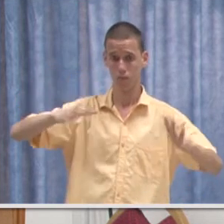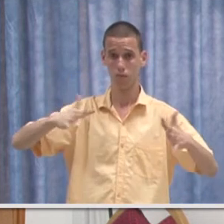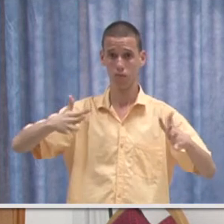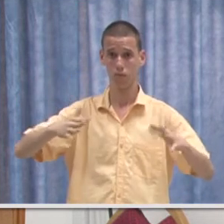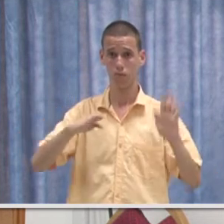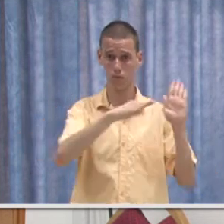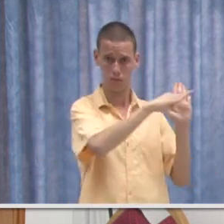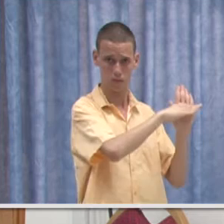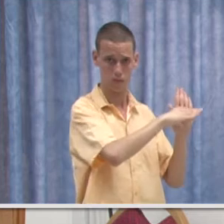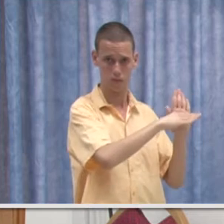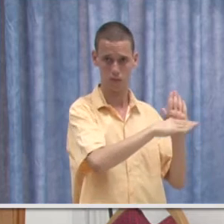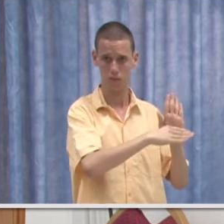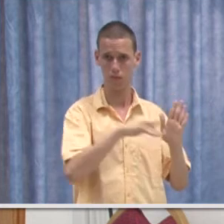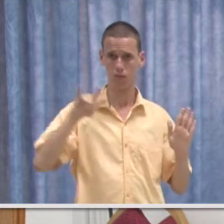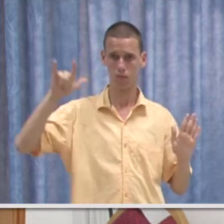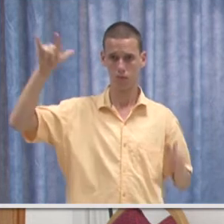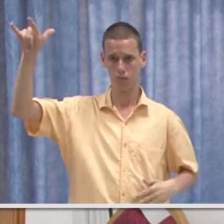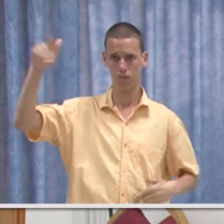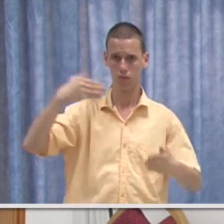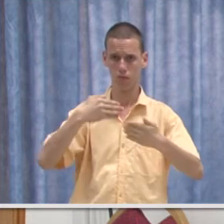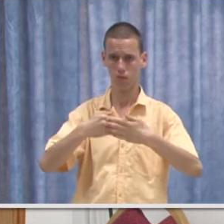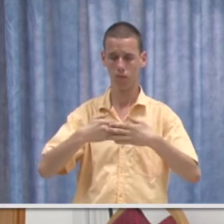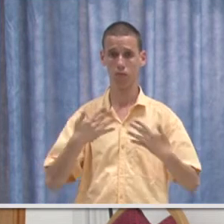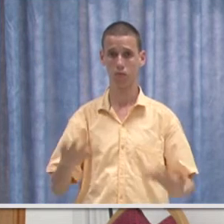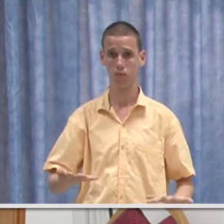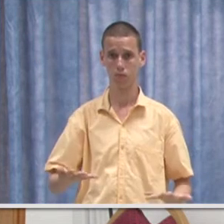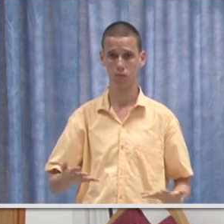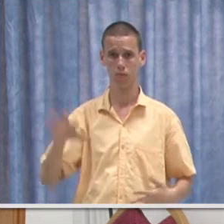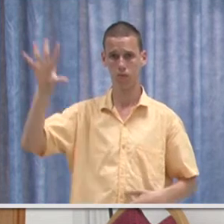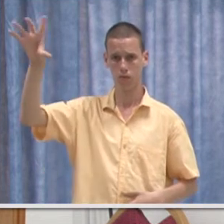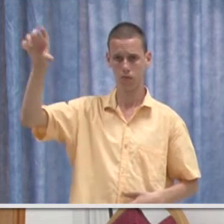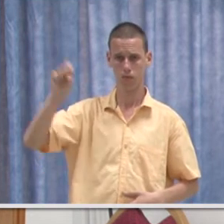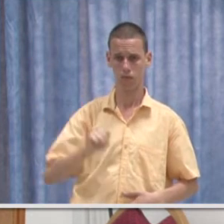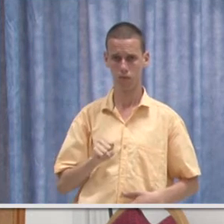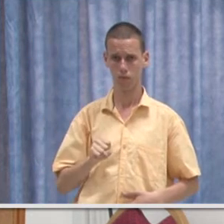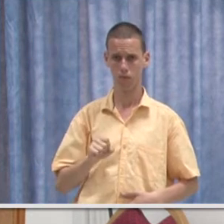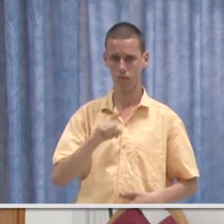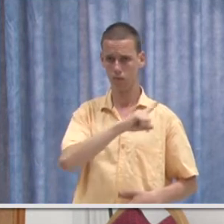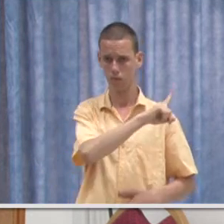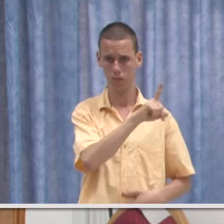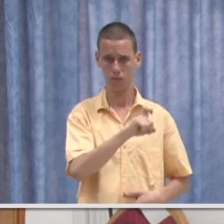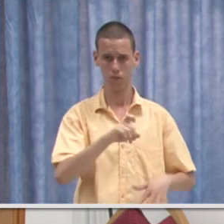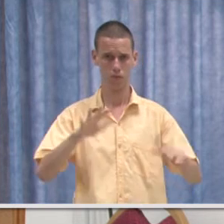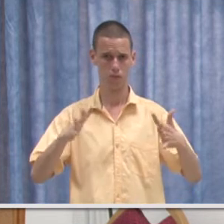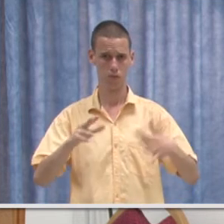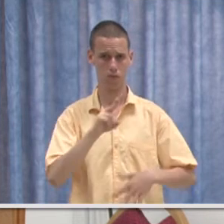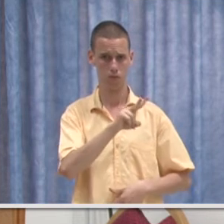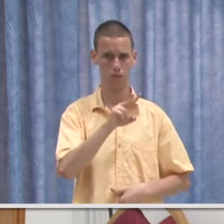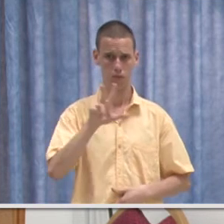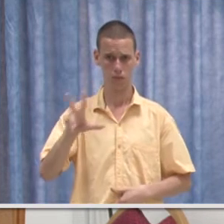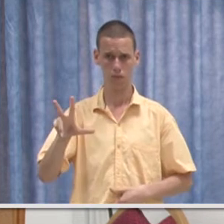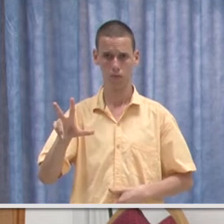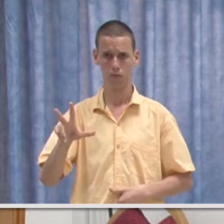cette restriction de mouvement, nous ferons exercice sur 23 autres, une grande sens pour le traitement sur